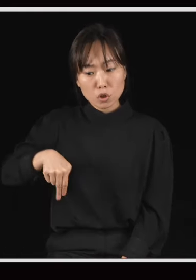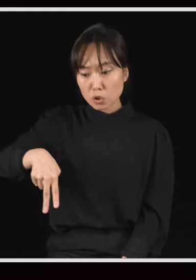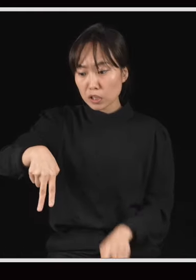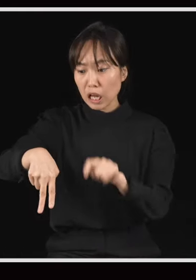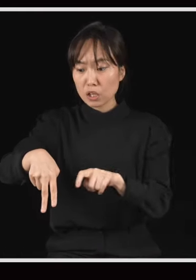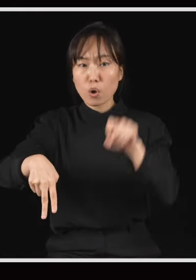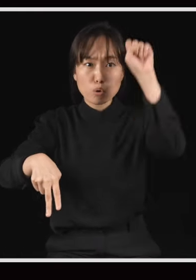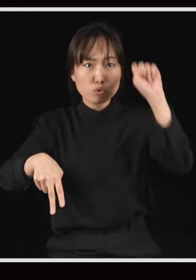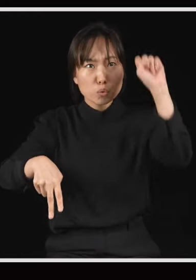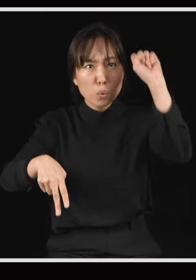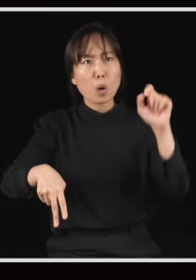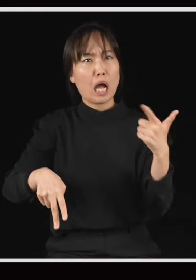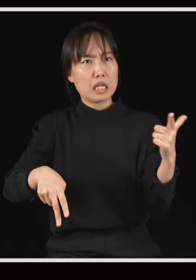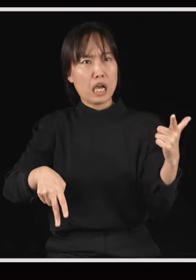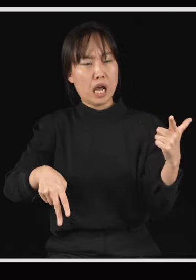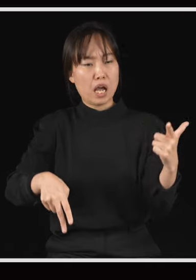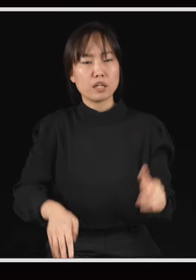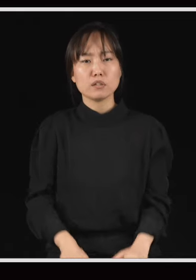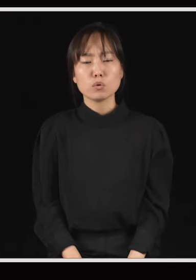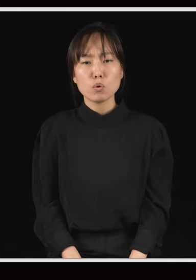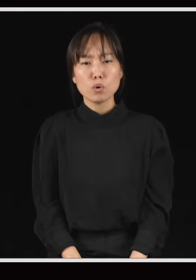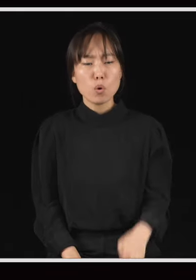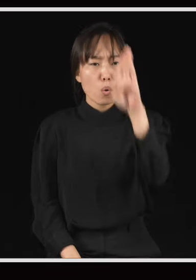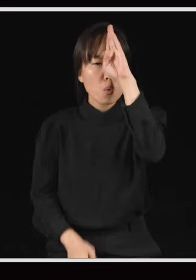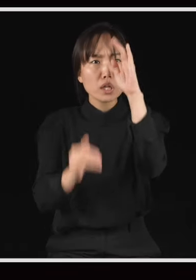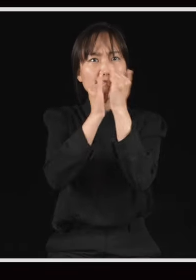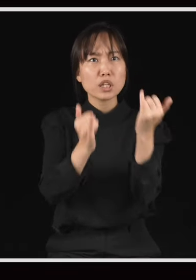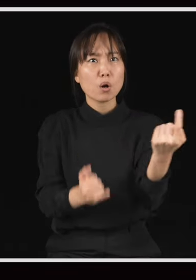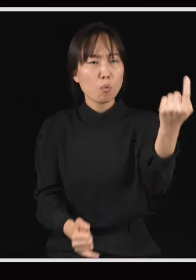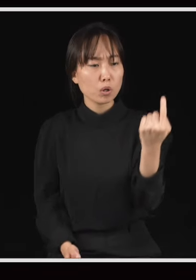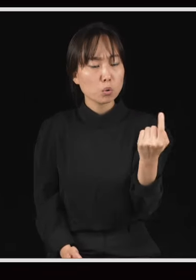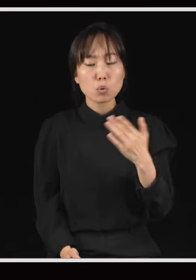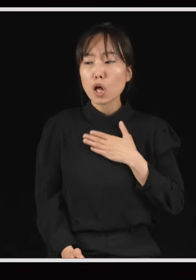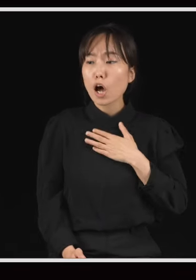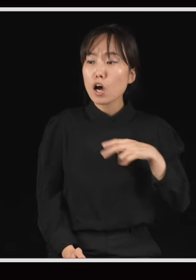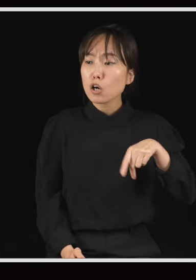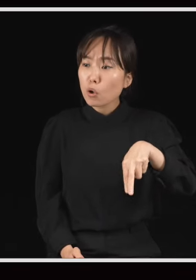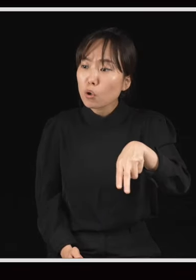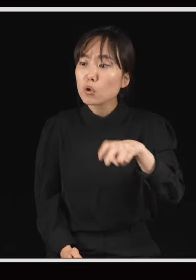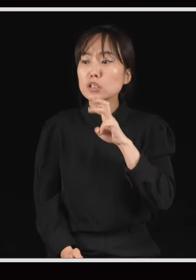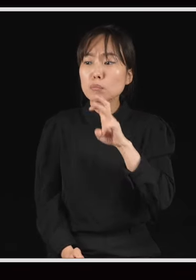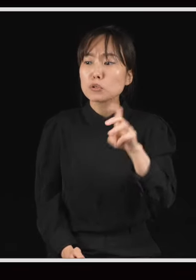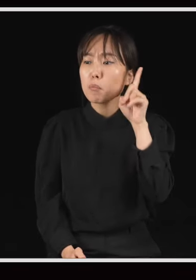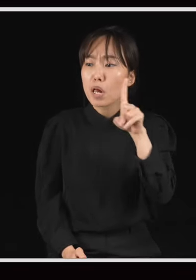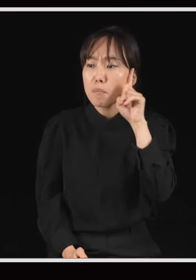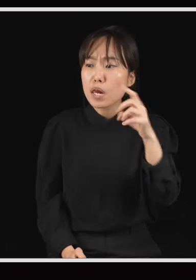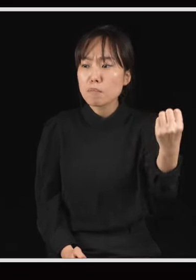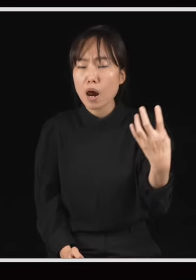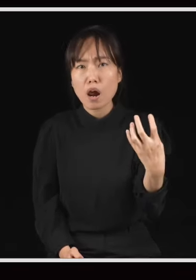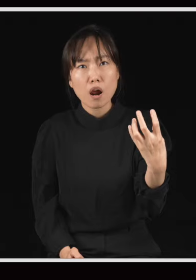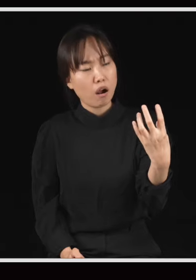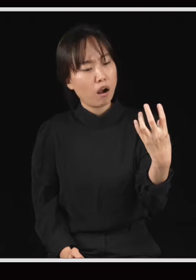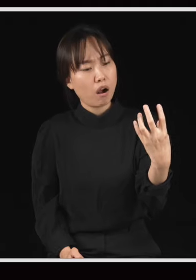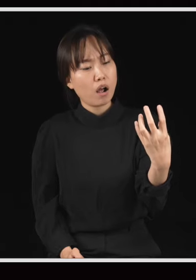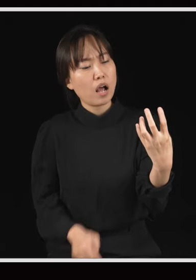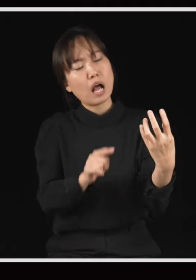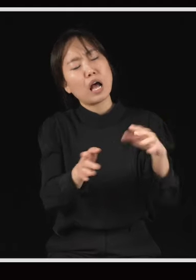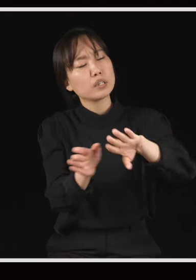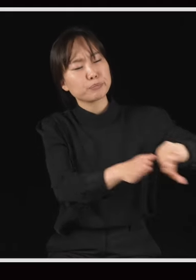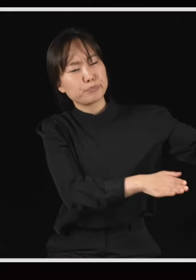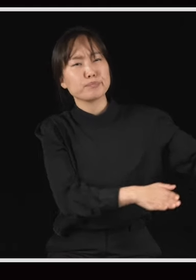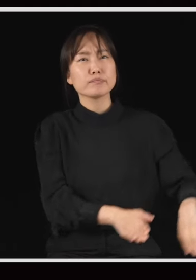걷기는 운동이라고 하지 않았으면 좋겠어요. 저는 환자분들이 저한테 와서 걷기 운동을 매일 30분씩 했는데요 라고 얘기를 하면,